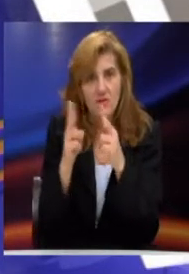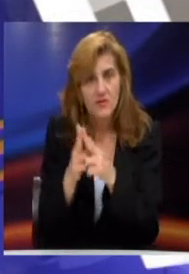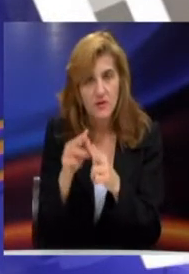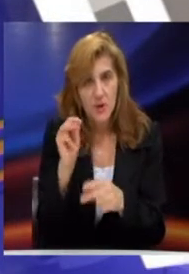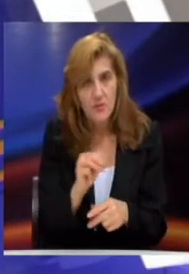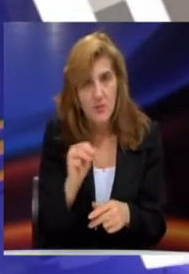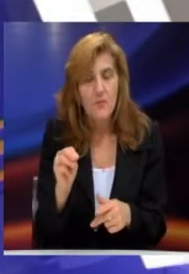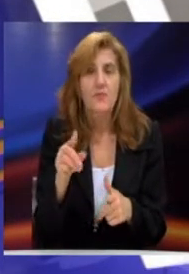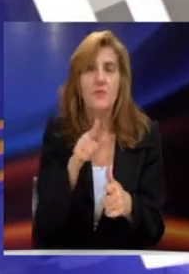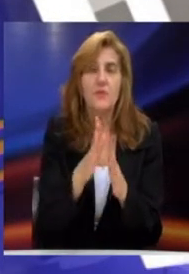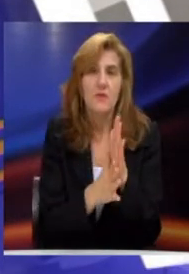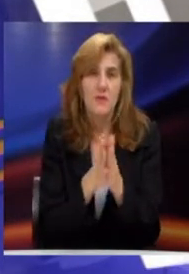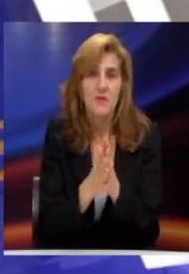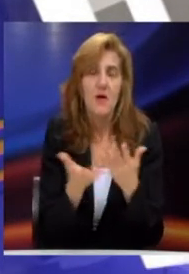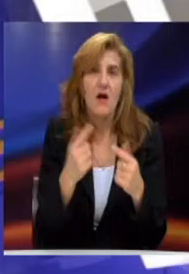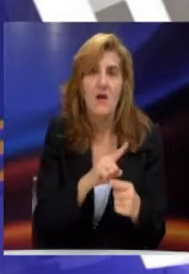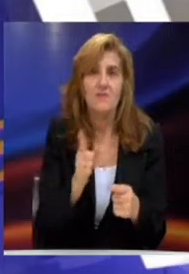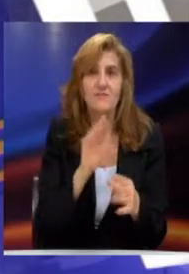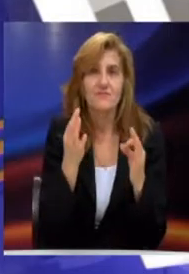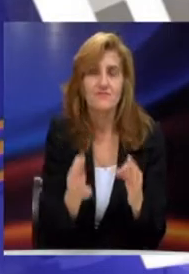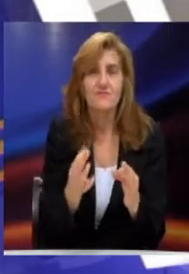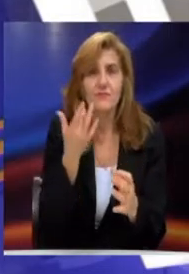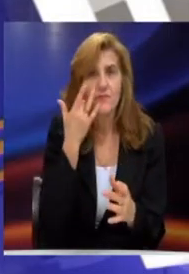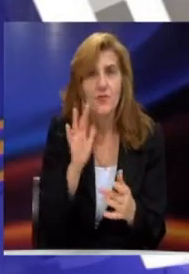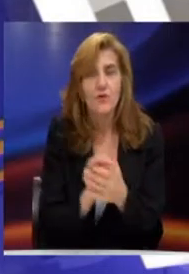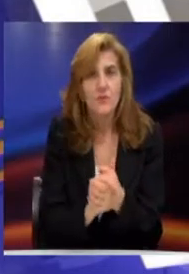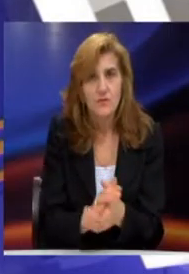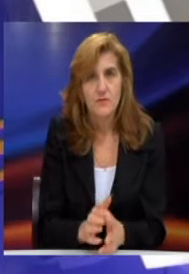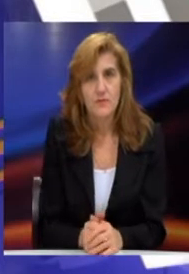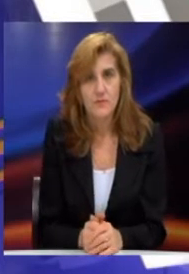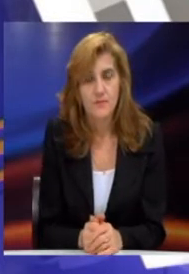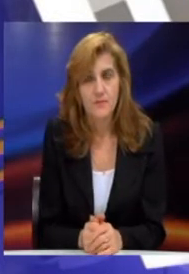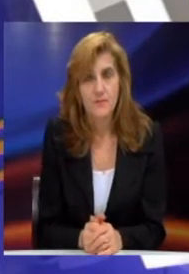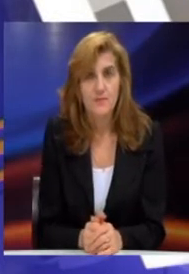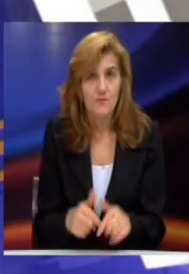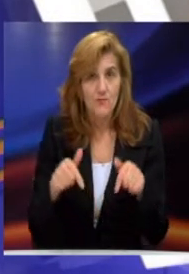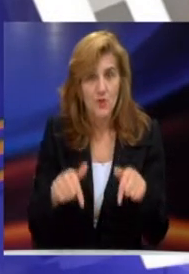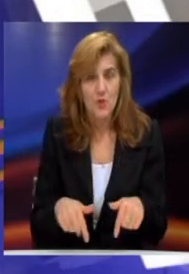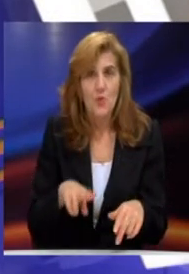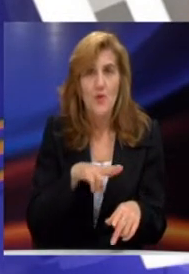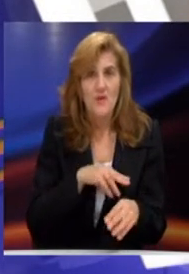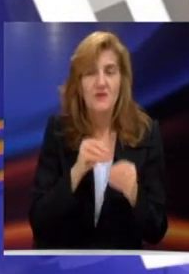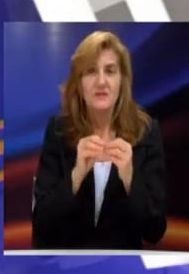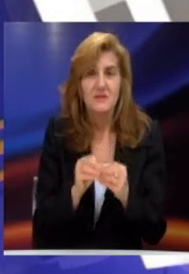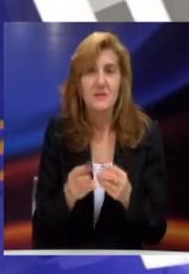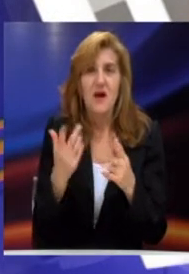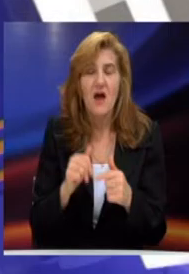biskupima, ali da institucionalne saradnje nema. Ovdje imamo sastanke, ali uvijek